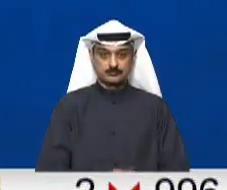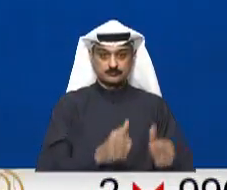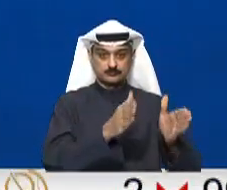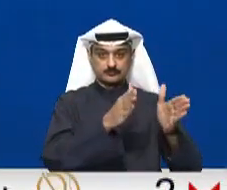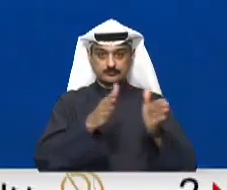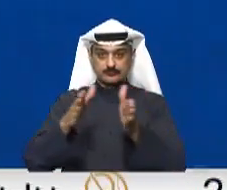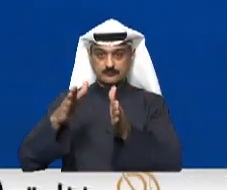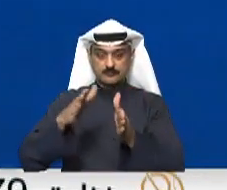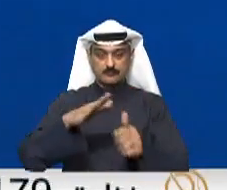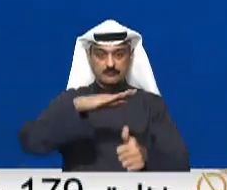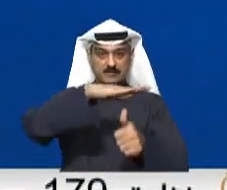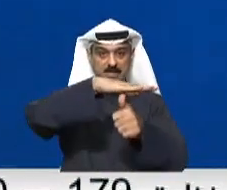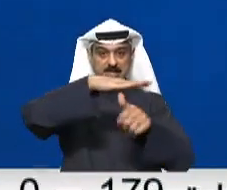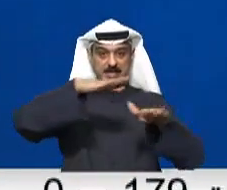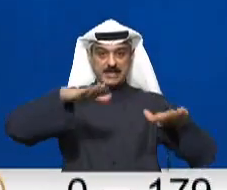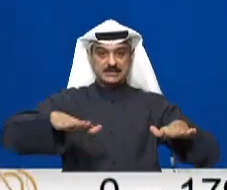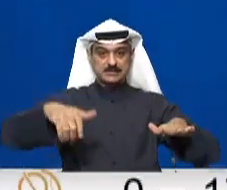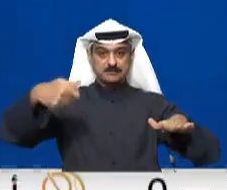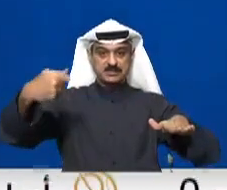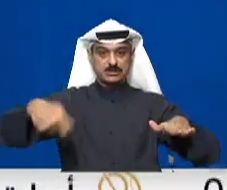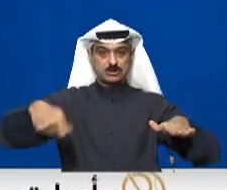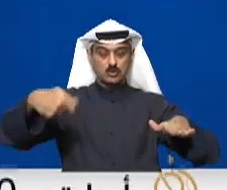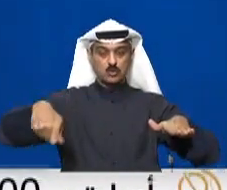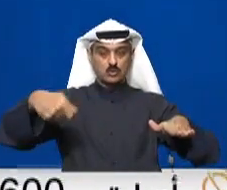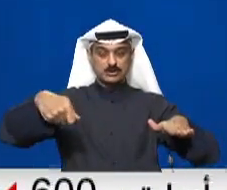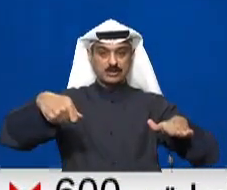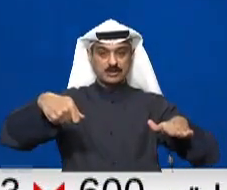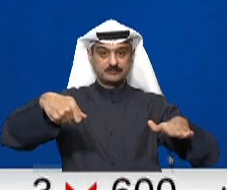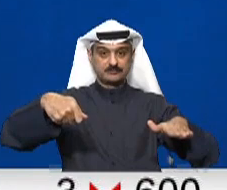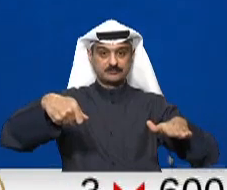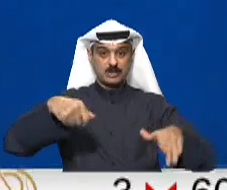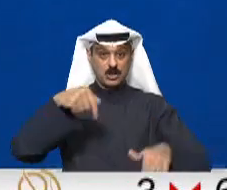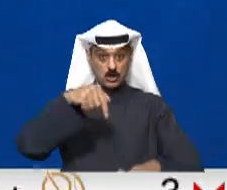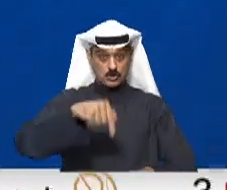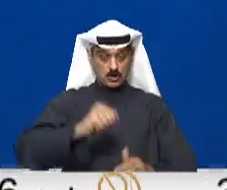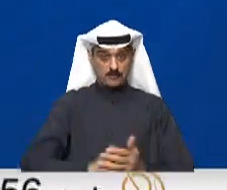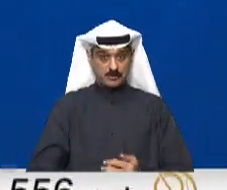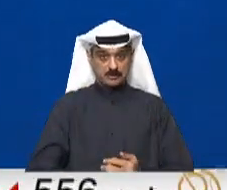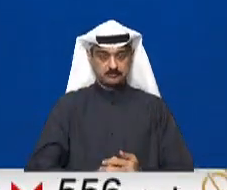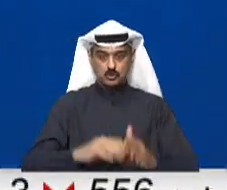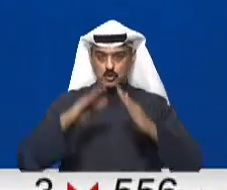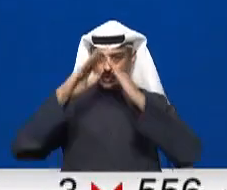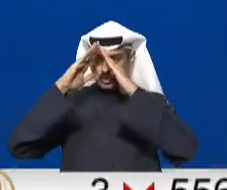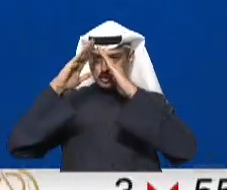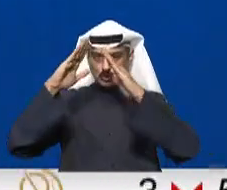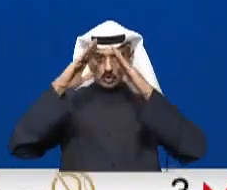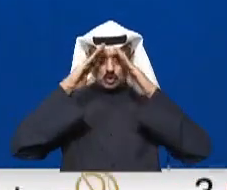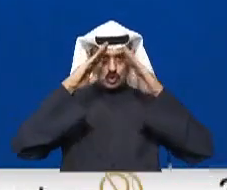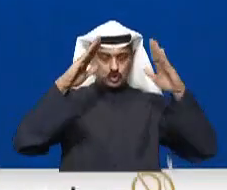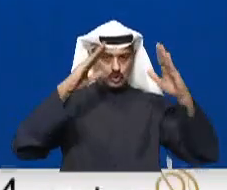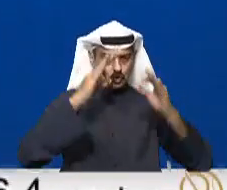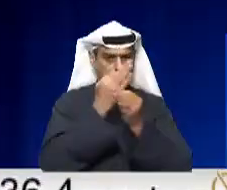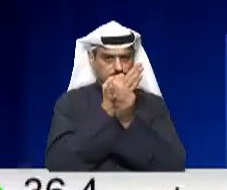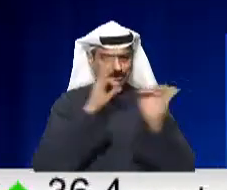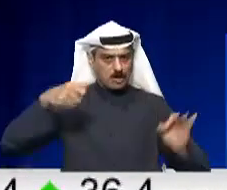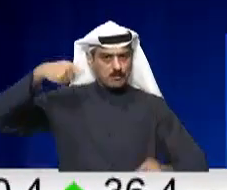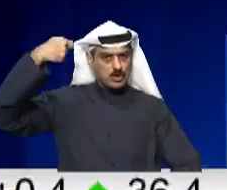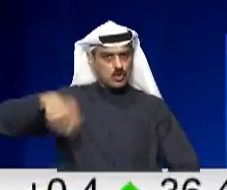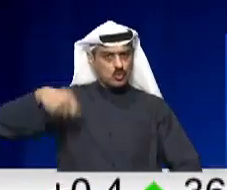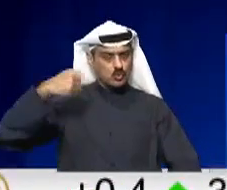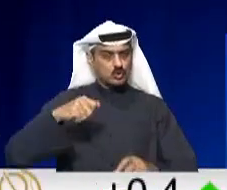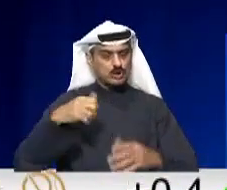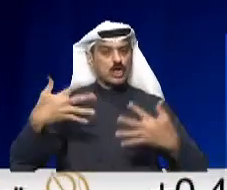أعرب سمو الشيخ أحمد نواف الأحمد الصباح رئيس مجلس الوزراء اليوم عن بالغ الشكر والتقدير لجميع الوزارات